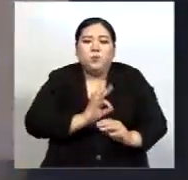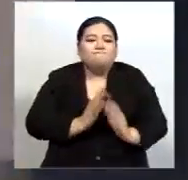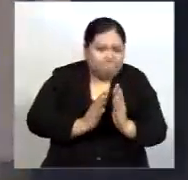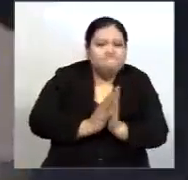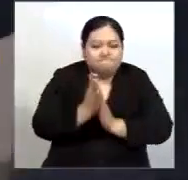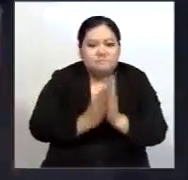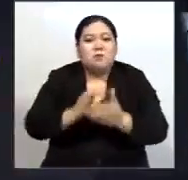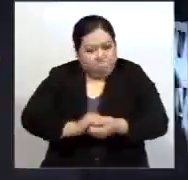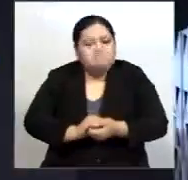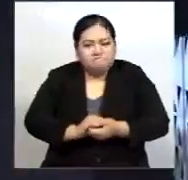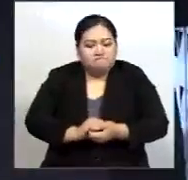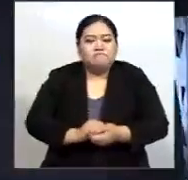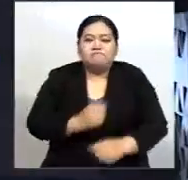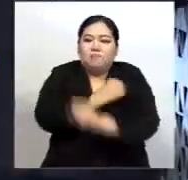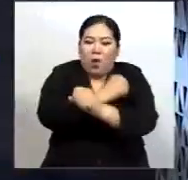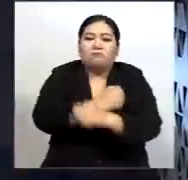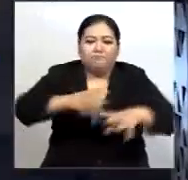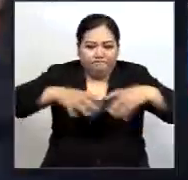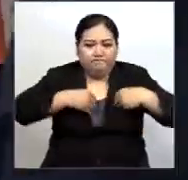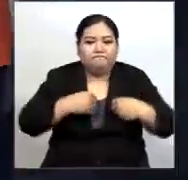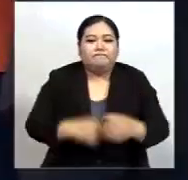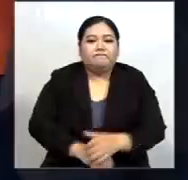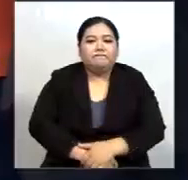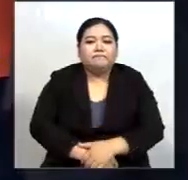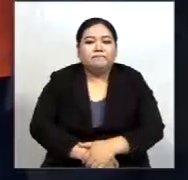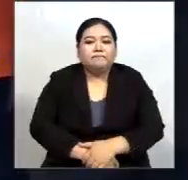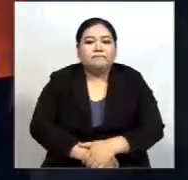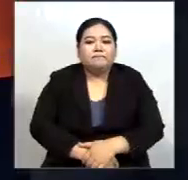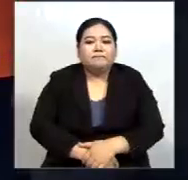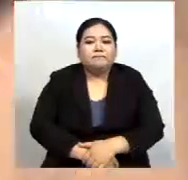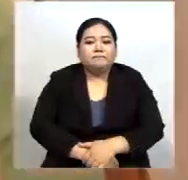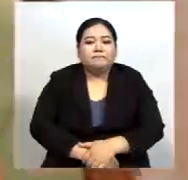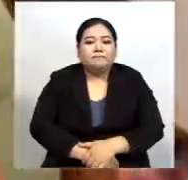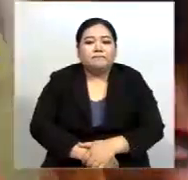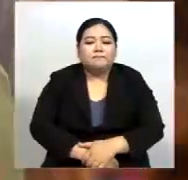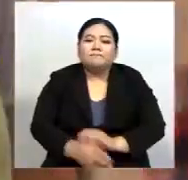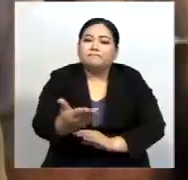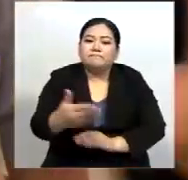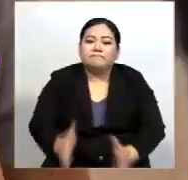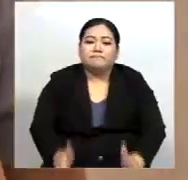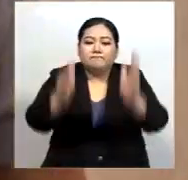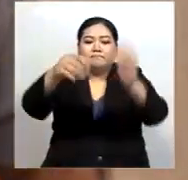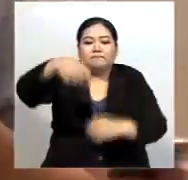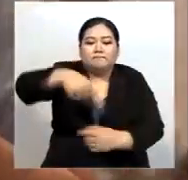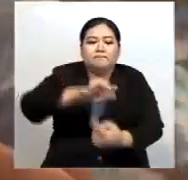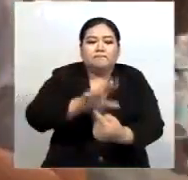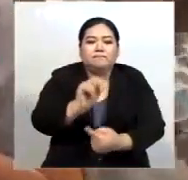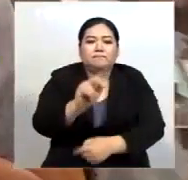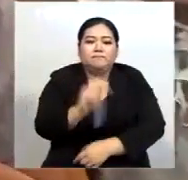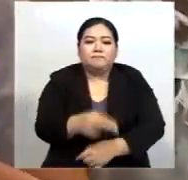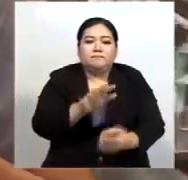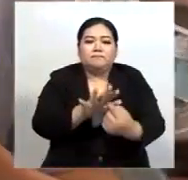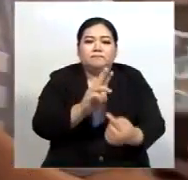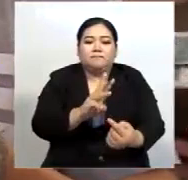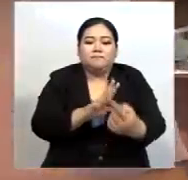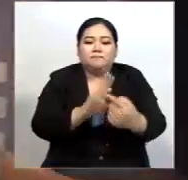ก็ตื่นตัวนะฮะให้ความร่วมมือในการป้องกันอย่างเต็มที่อาคารสำนักงานขนาดใหญ่นี่นะฮะบรรยากาศที่ตึกซันทาวเวอร์เห็นความสำคัญนะครับใน